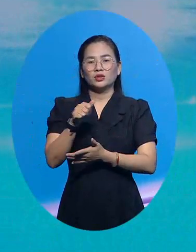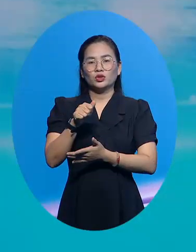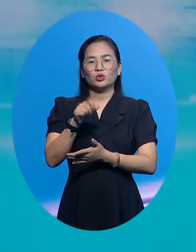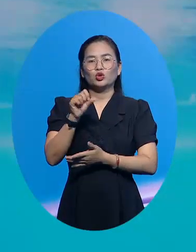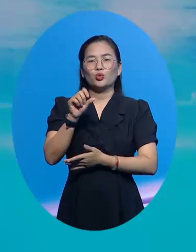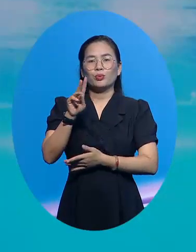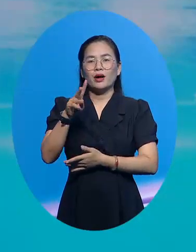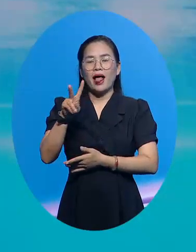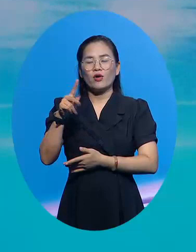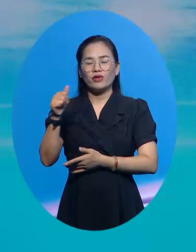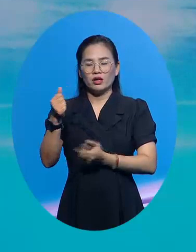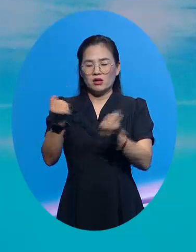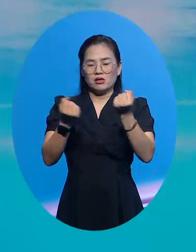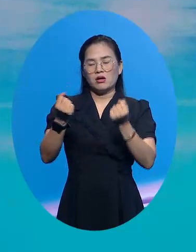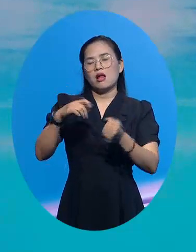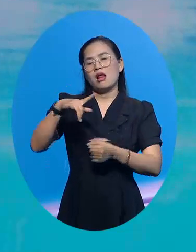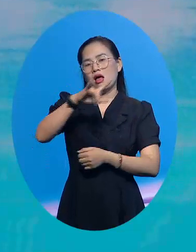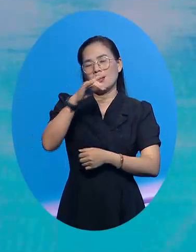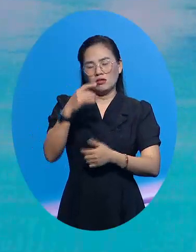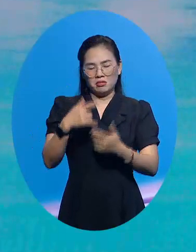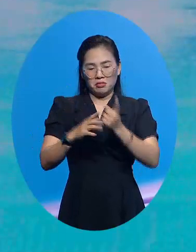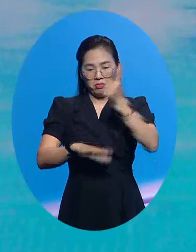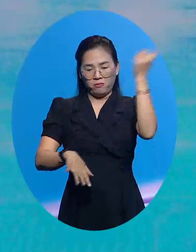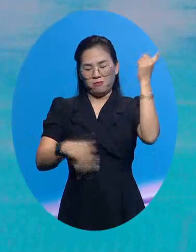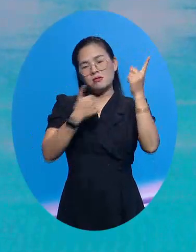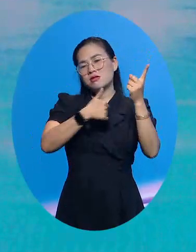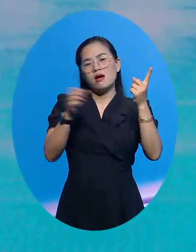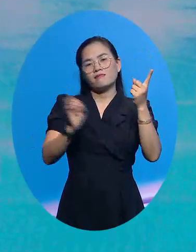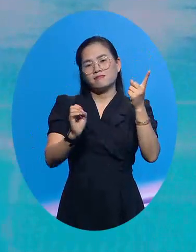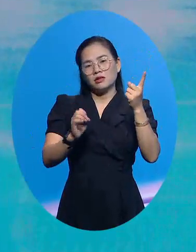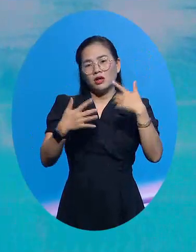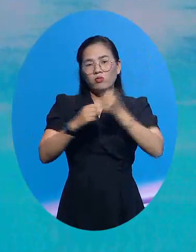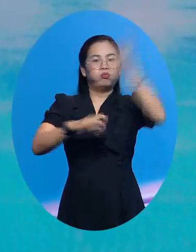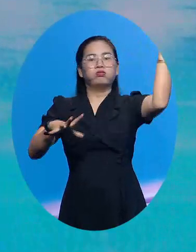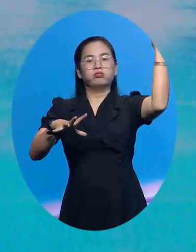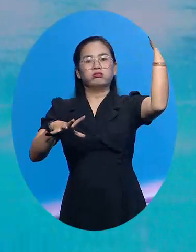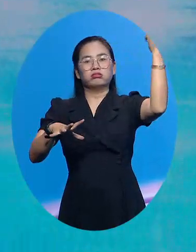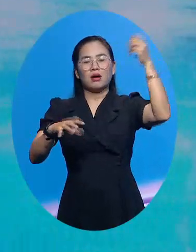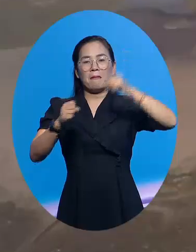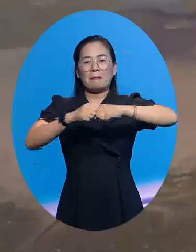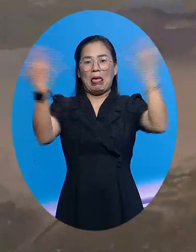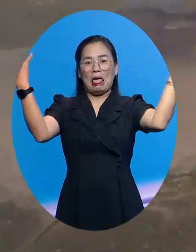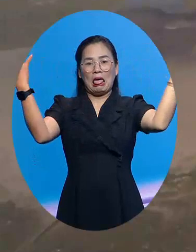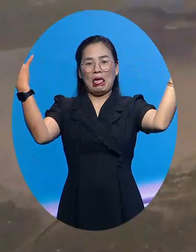bay thử nghiệm không có người lái. Chỉ vài phút khi rời bệ phóng, con tàu cùng tên lửa đã nổ tung trong không trung.